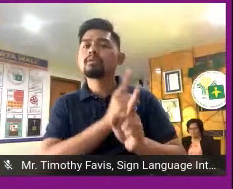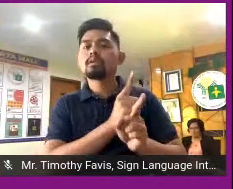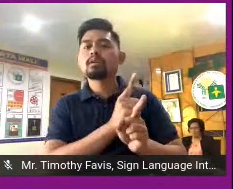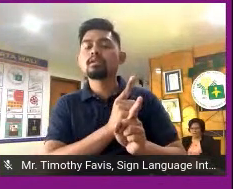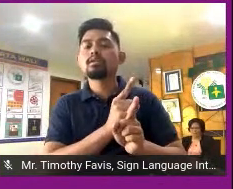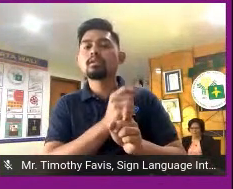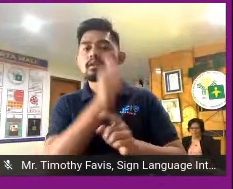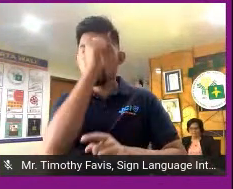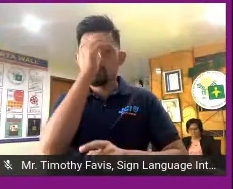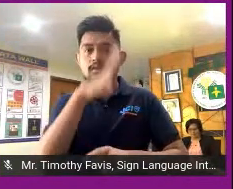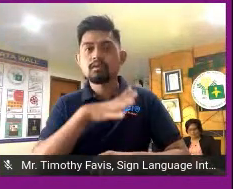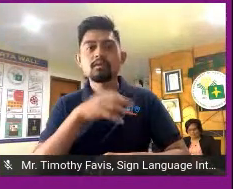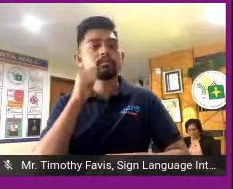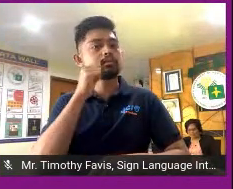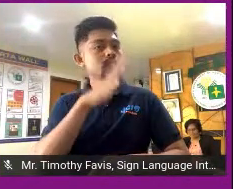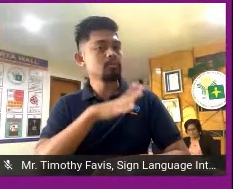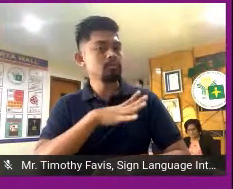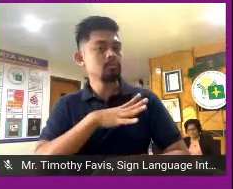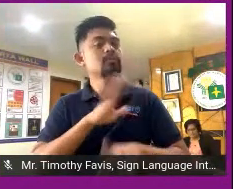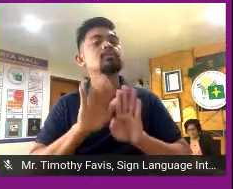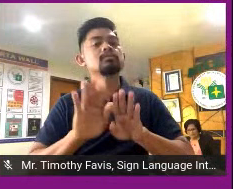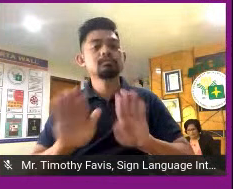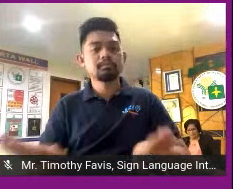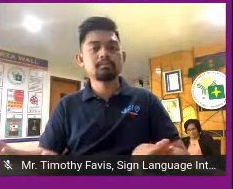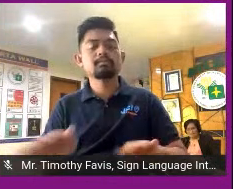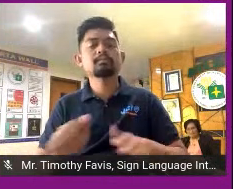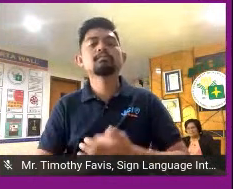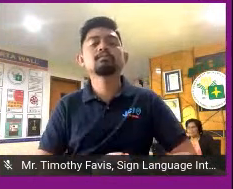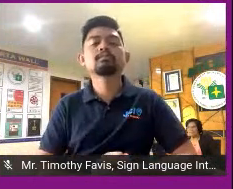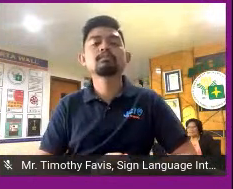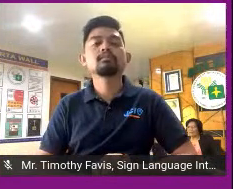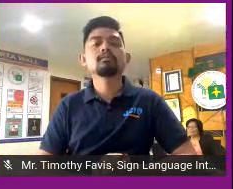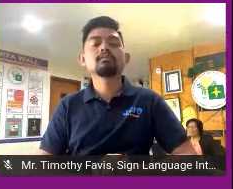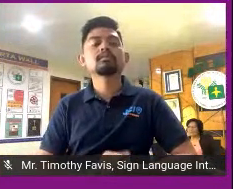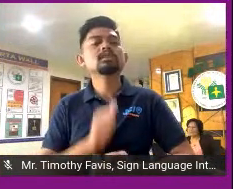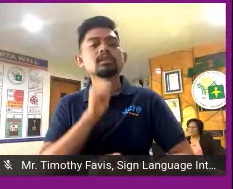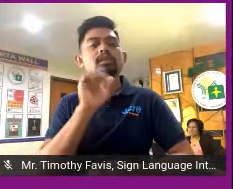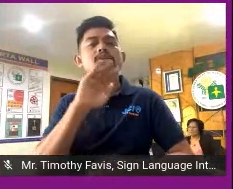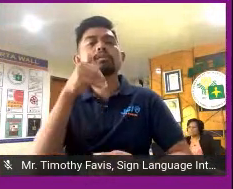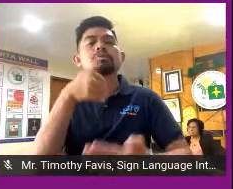ng women, men, and children. Kasi